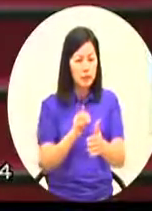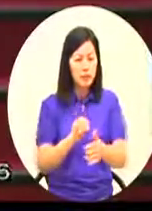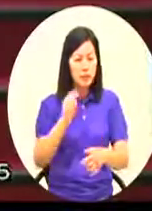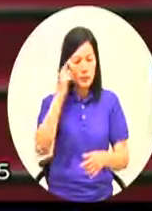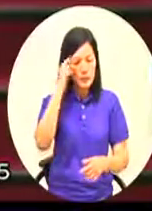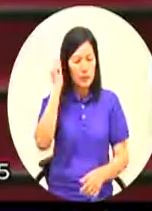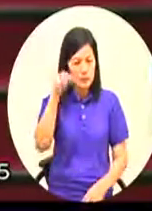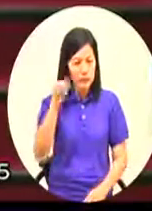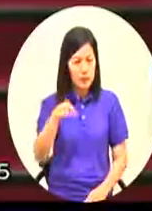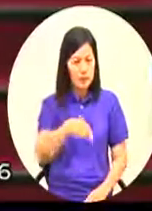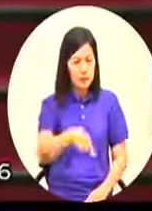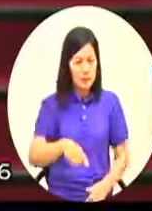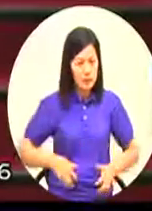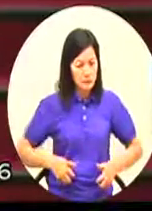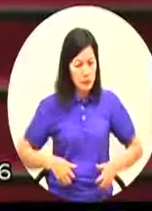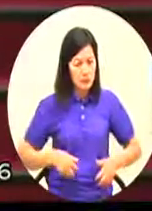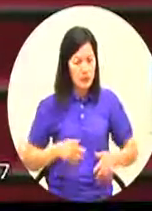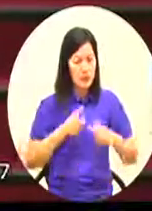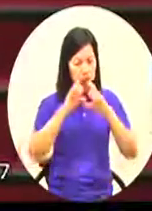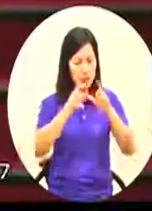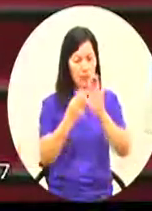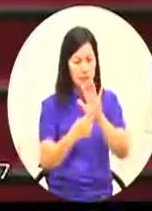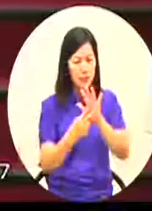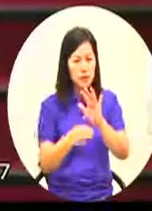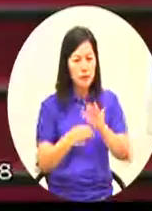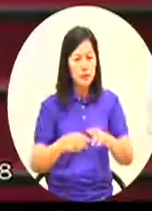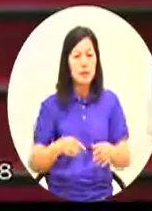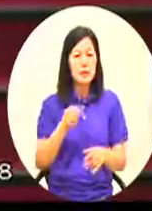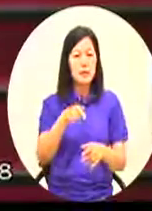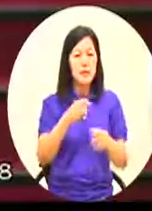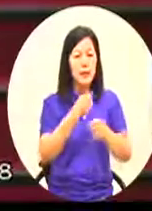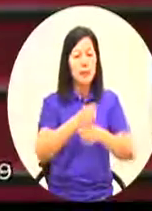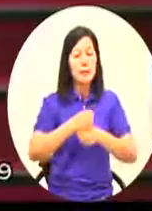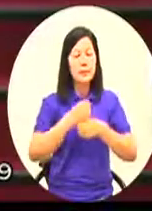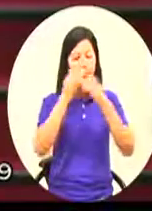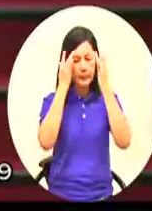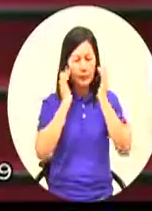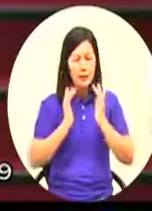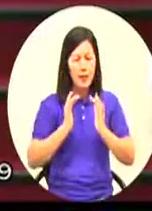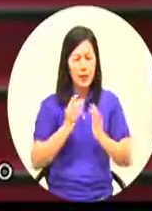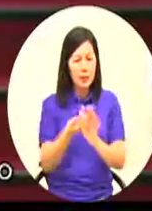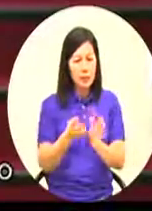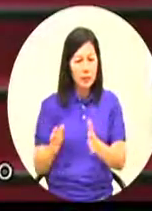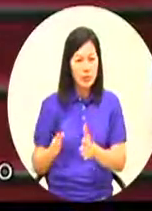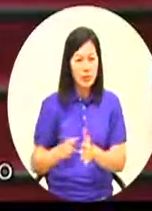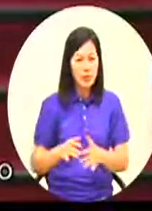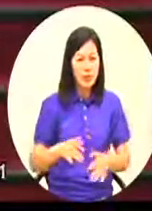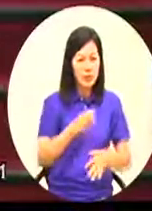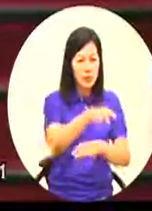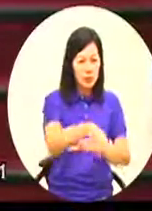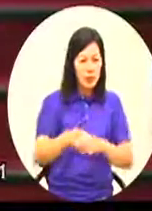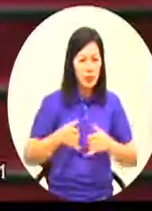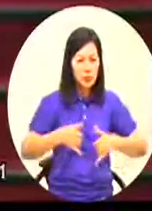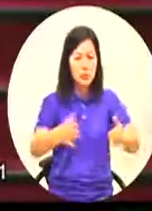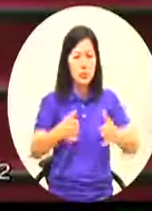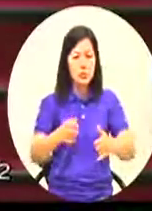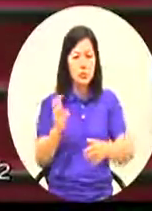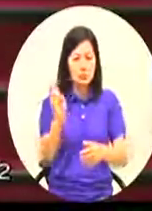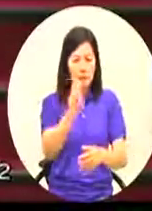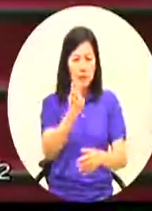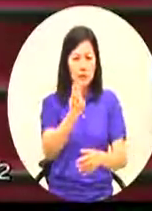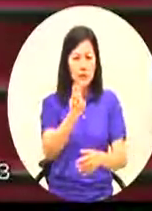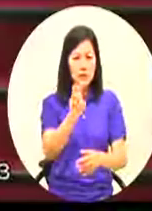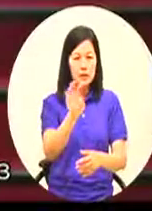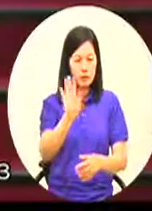做这样的一个紧急回应，我们纳马夏做了要准备做二十几条的农路了哈，这个是感谢